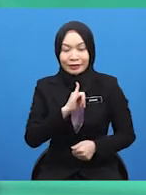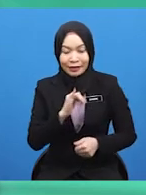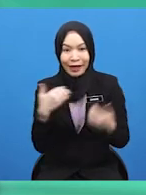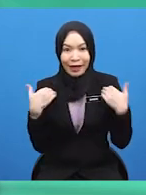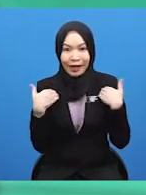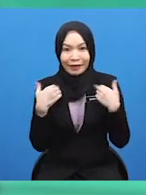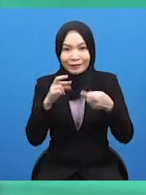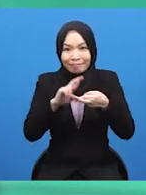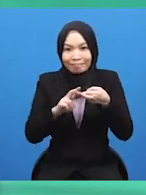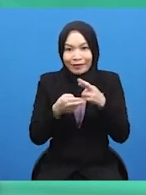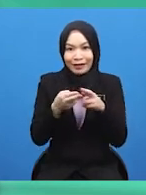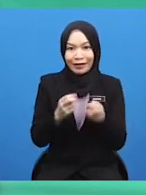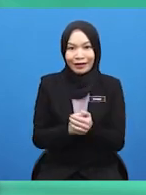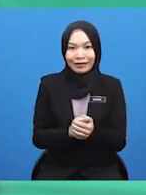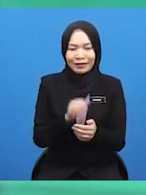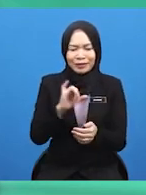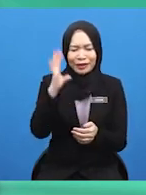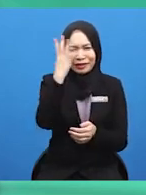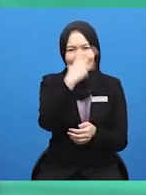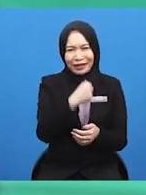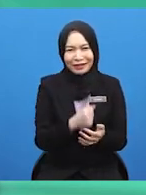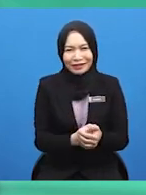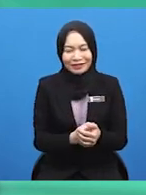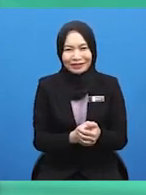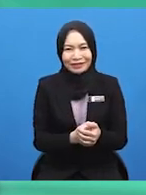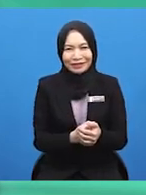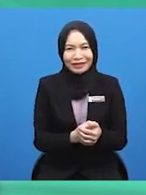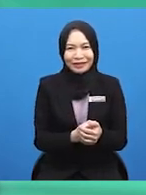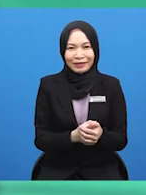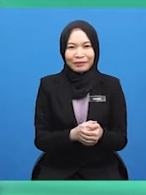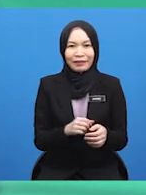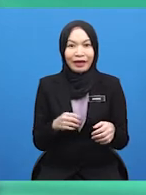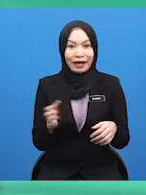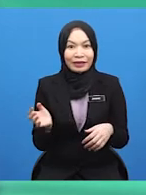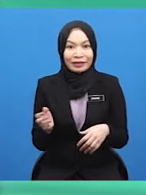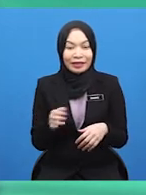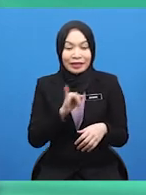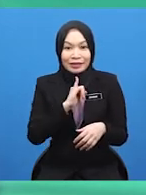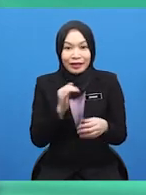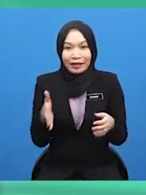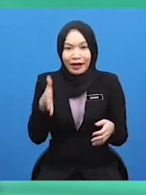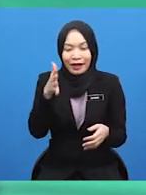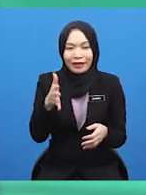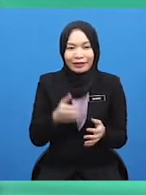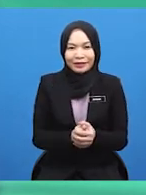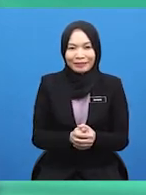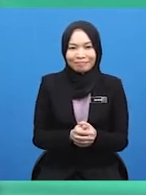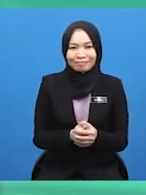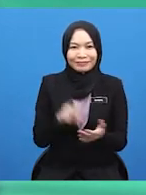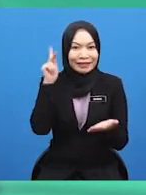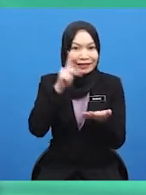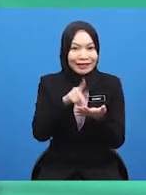yang cukup jelita. Mungkin pelajar-pelajar sana kadang mengantuk dah tengok Cikgu Don kan. Jadi saya akan buka mata pelajar-pelajar di luar sana